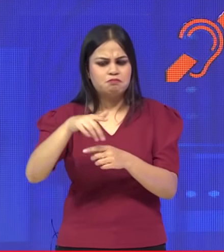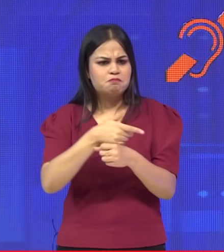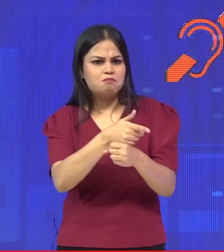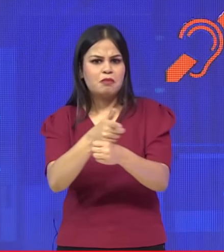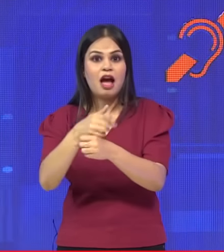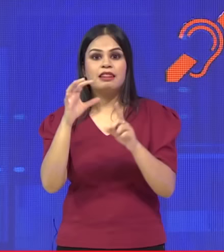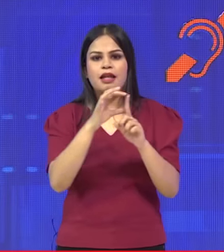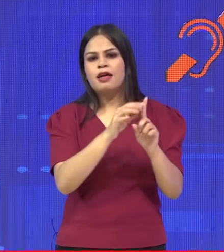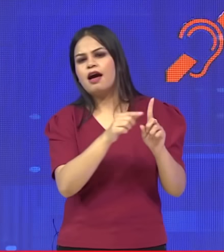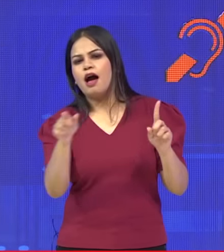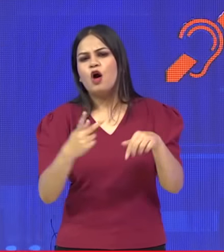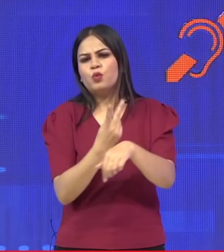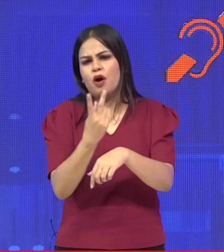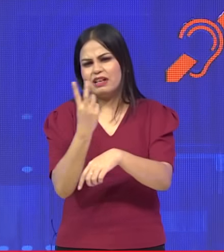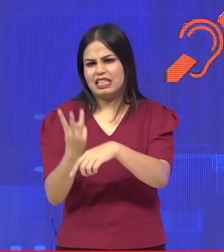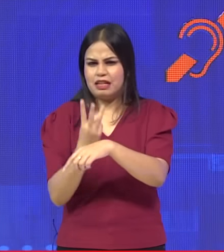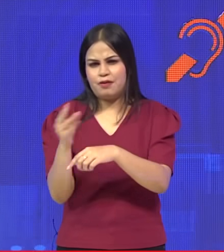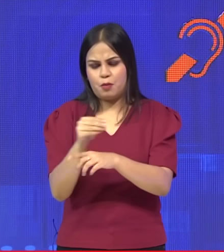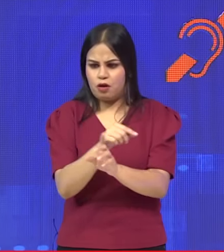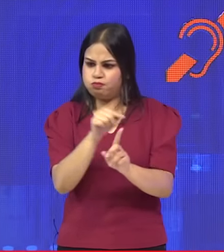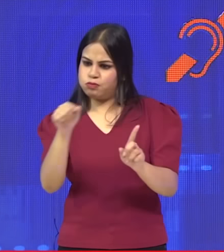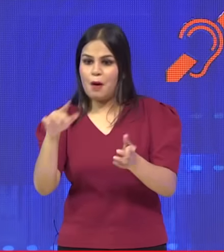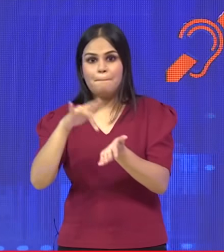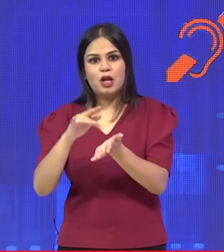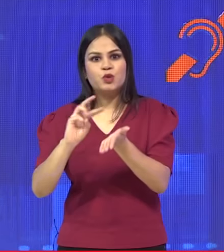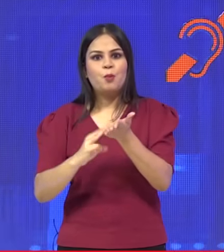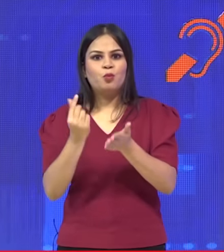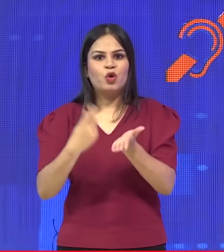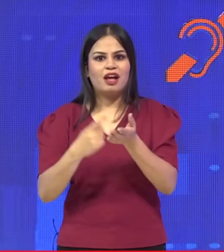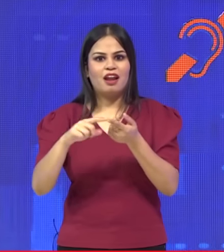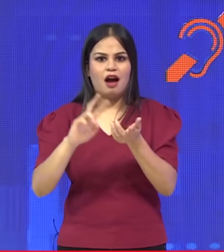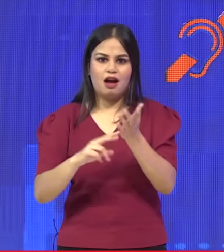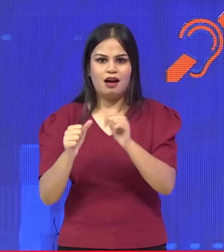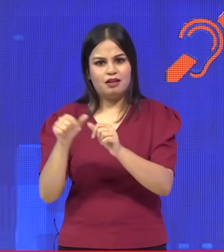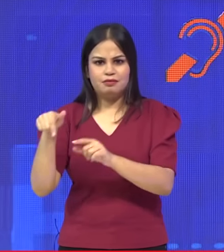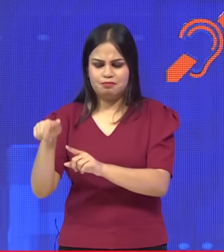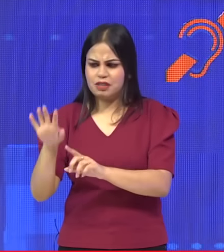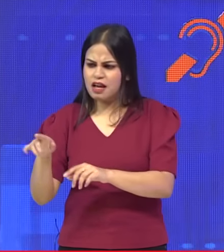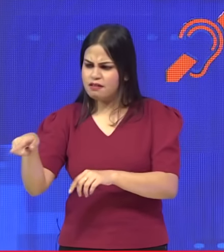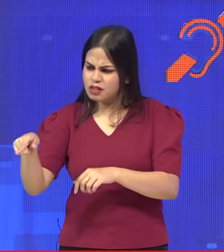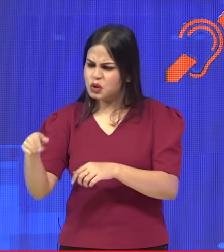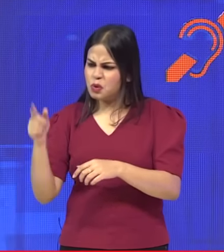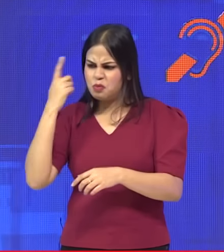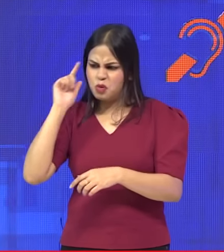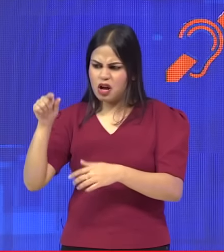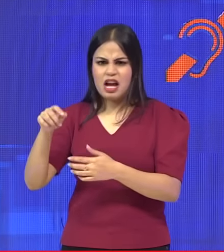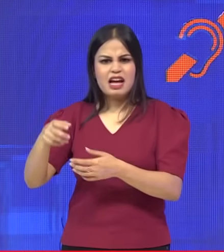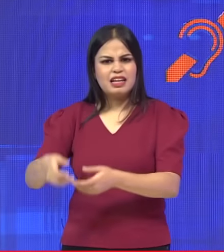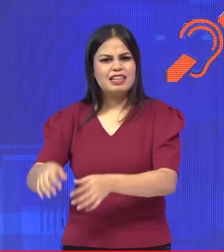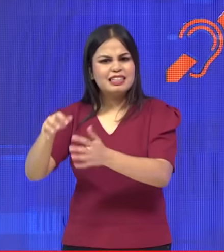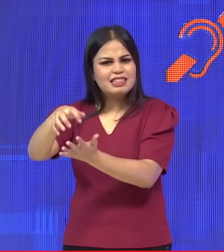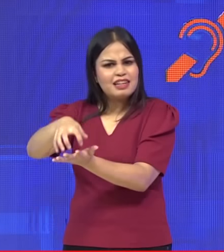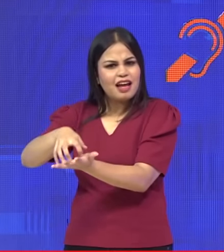से करीबन 2.5-3 घंटे दूर है तो टाइम ग रहा था वो आई थिंक वो जो ट्रैक्टर उठाने का वो शॉट था वो था तो